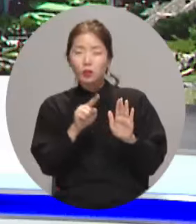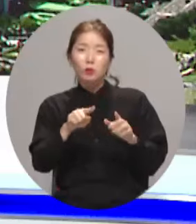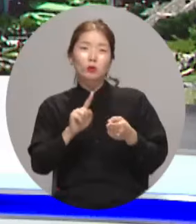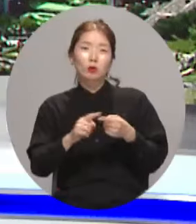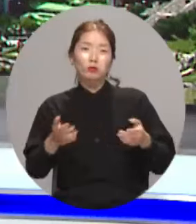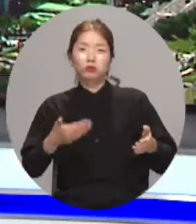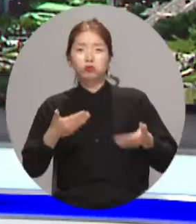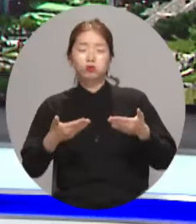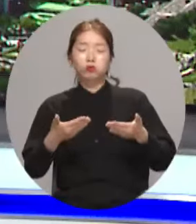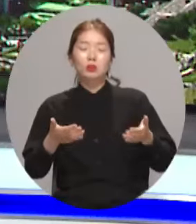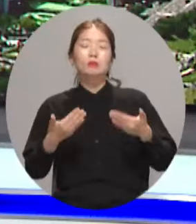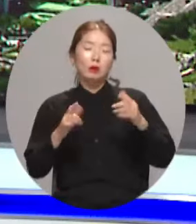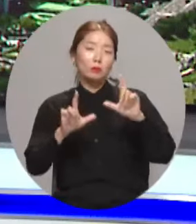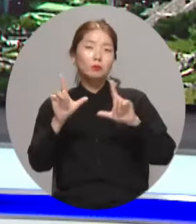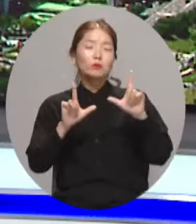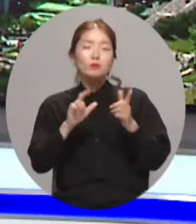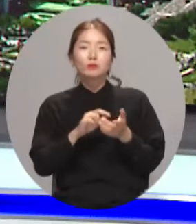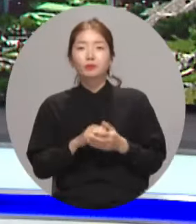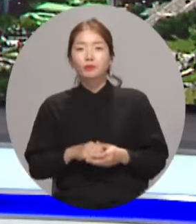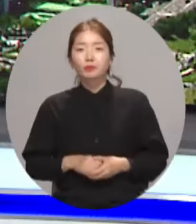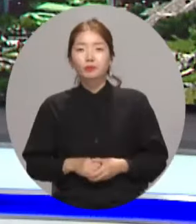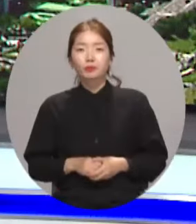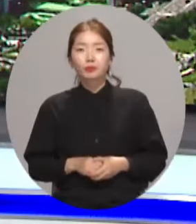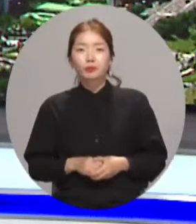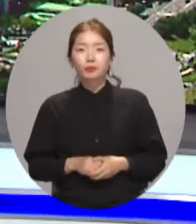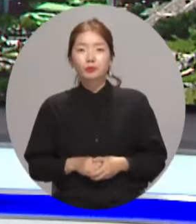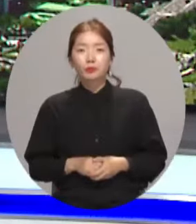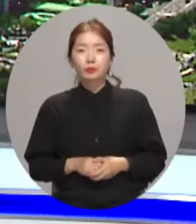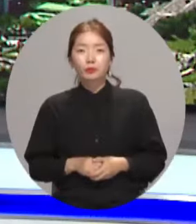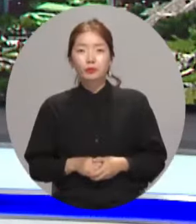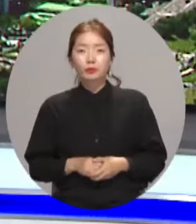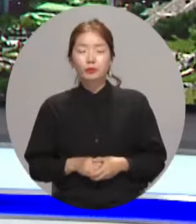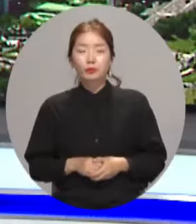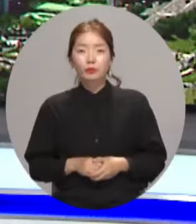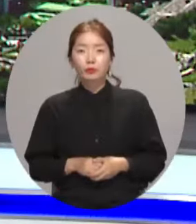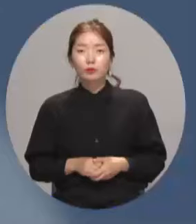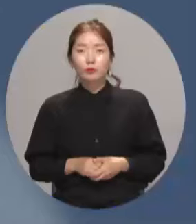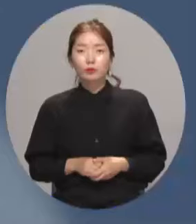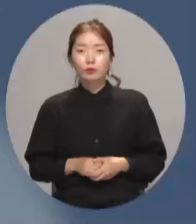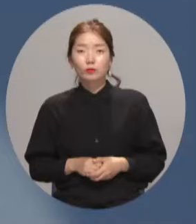불이 떨어졌습니다. 조수현 기자가 취재했습니다.